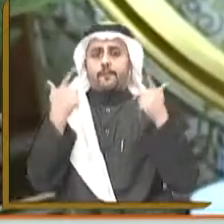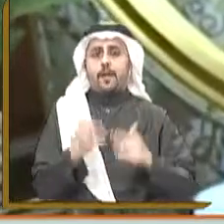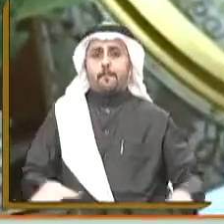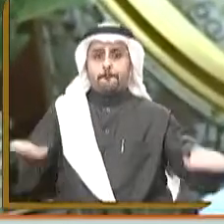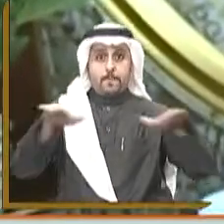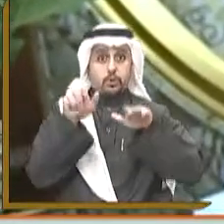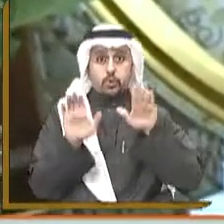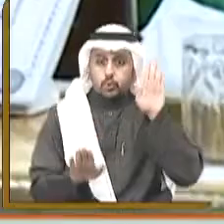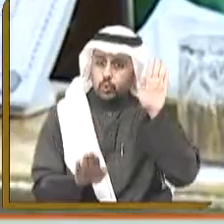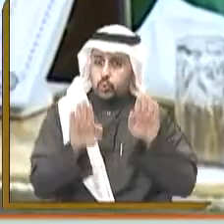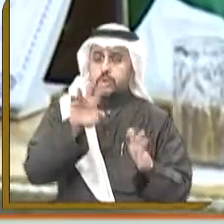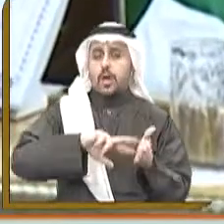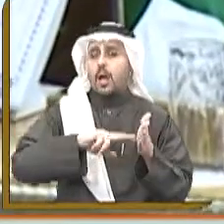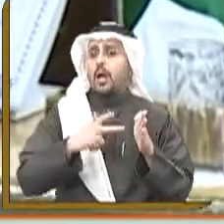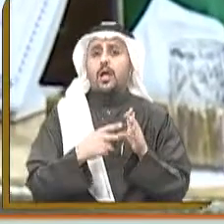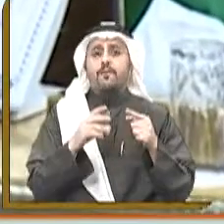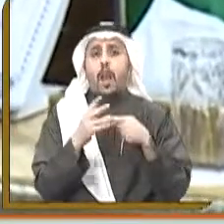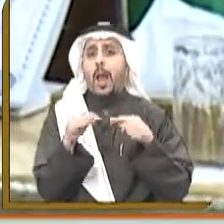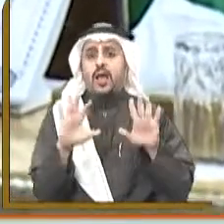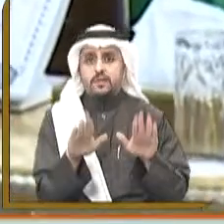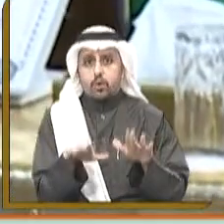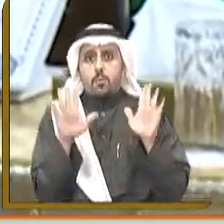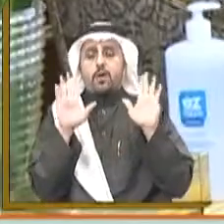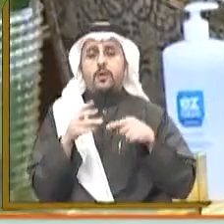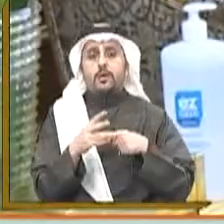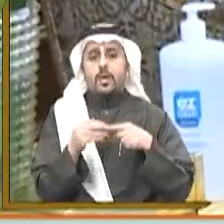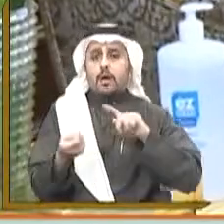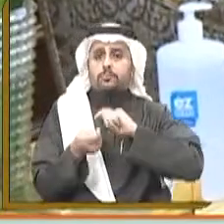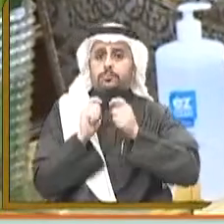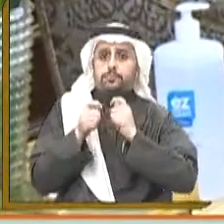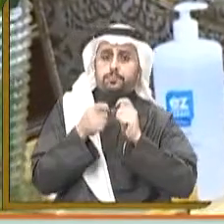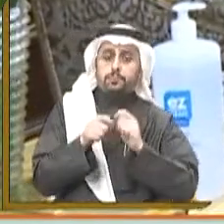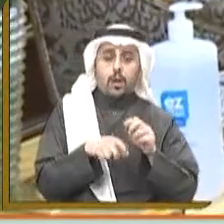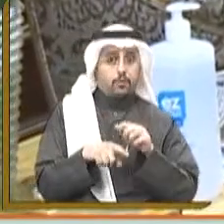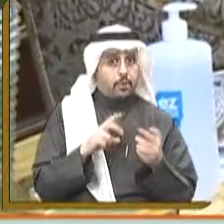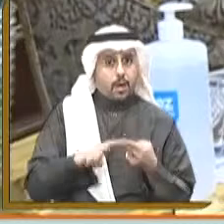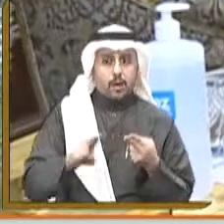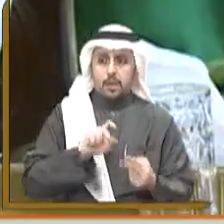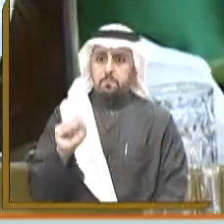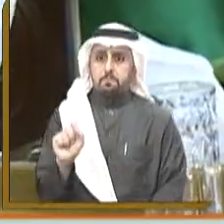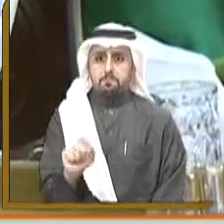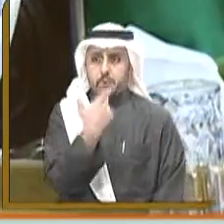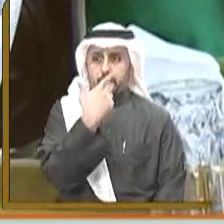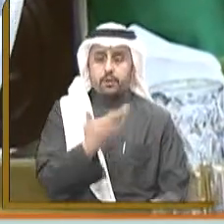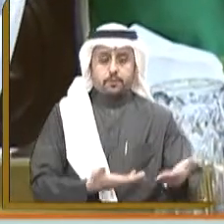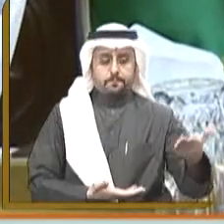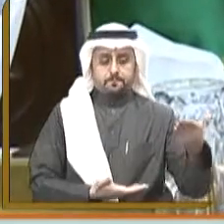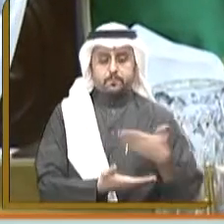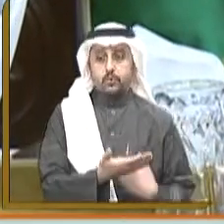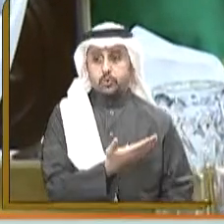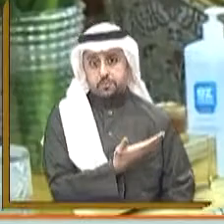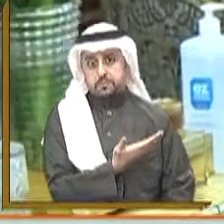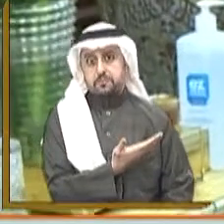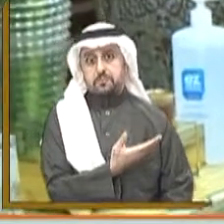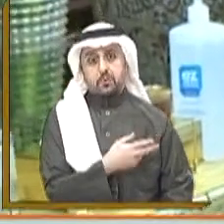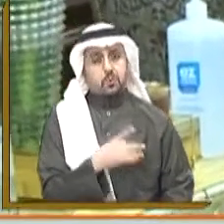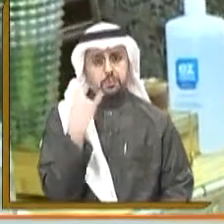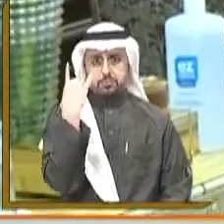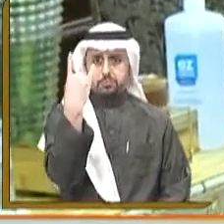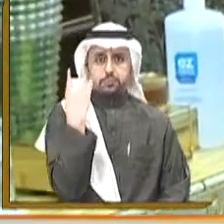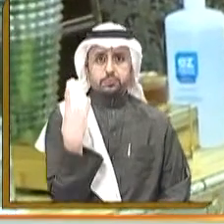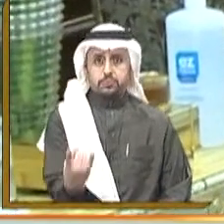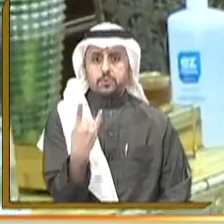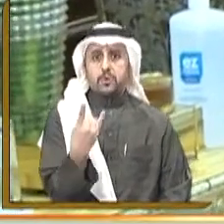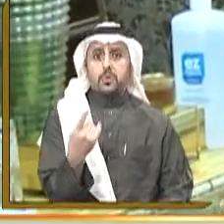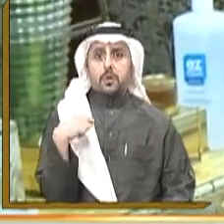رشيدة تدعم التنمية الشاملة في المملكة، وما يقوم به المجلس وأعضاؤه من عمل متميز ومحكم في إعداد